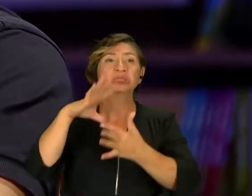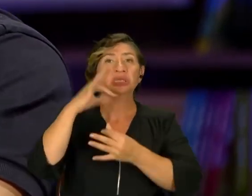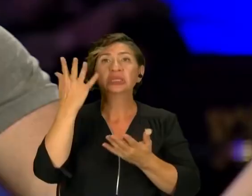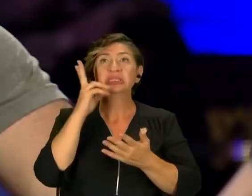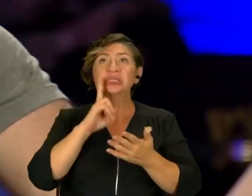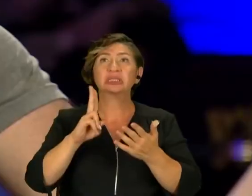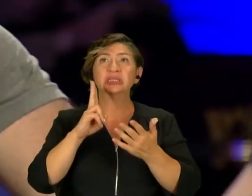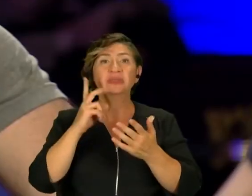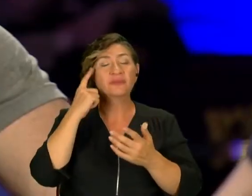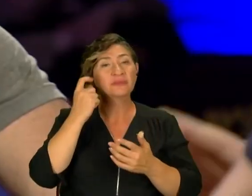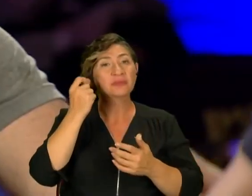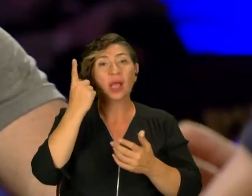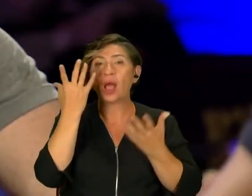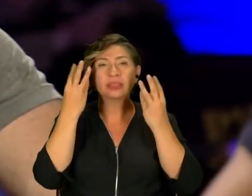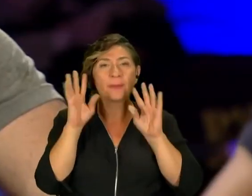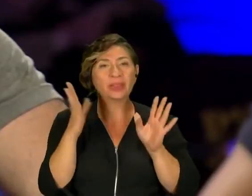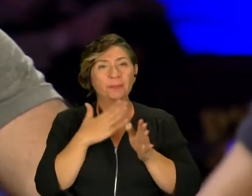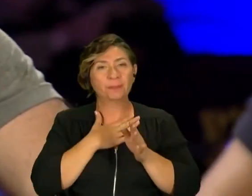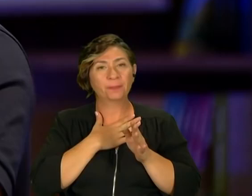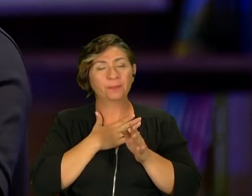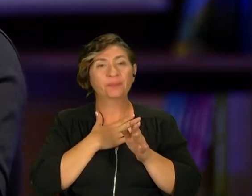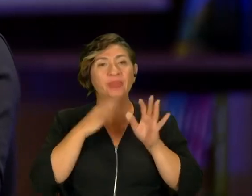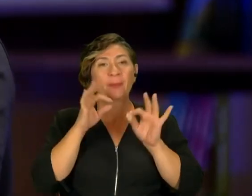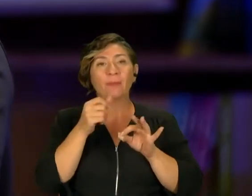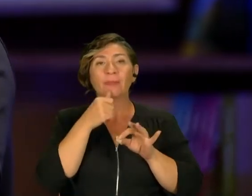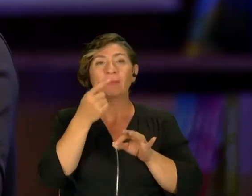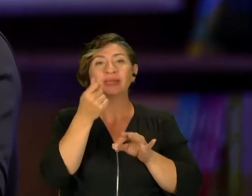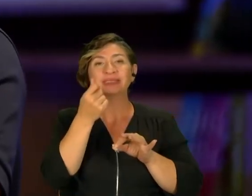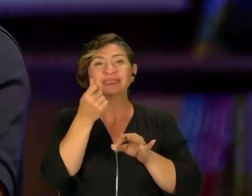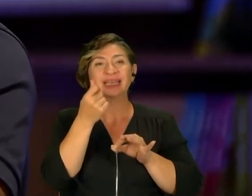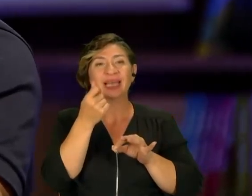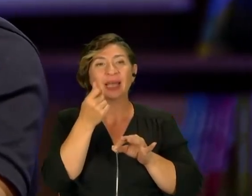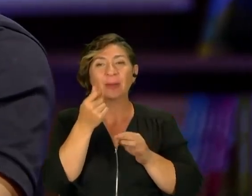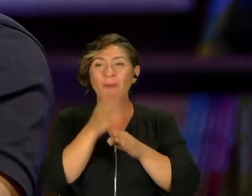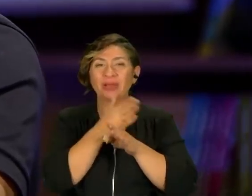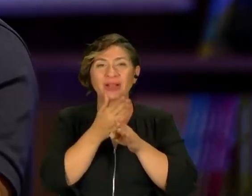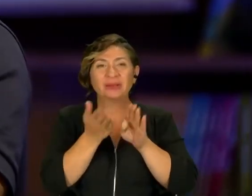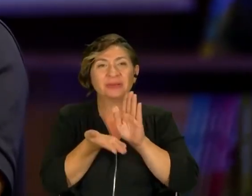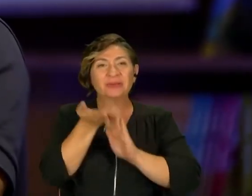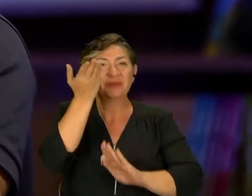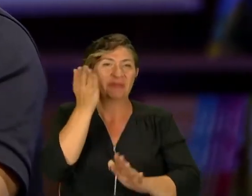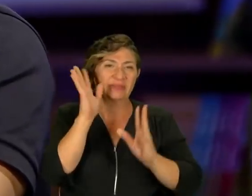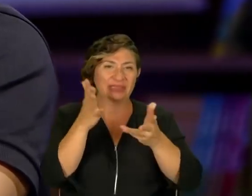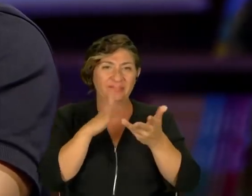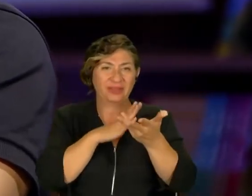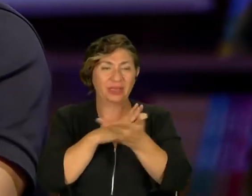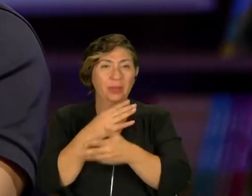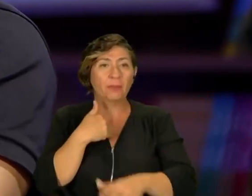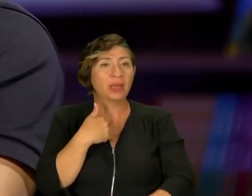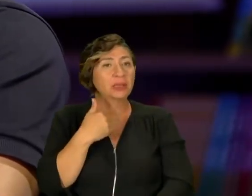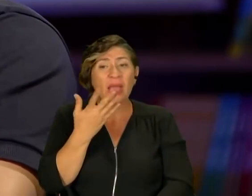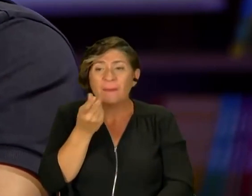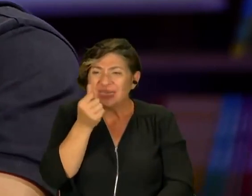kadar zengin insanlara ilham alabildiklerini hiçbir zaman anlamadım. Çünkü hep baba parasıyla yani malının mülkünü arttıran insanlar var ya mesela. Evet. Ben